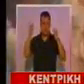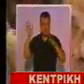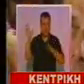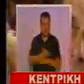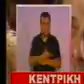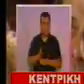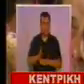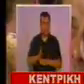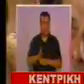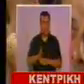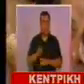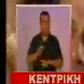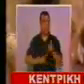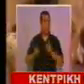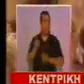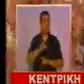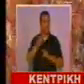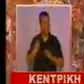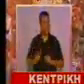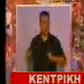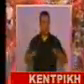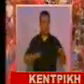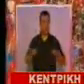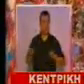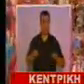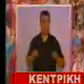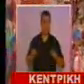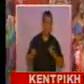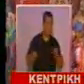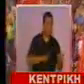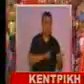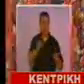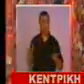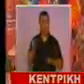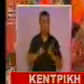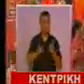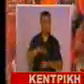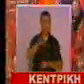είναι καλύτερα να σκάσει, σε ποια χέρια είναι καλύτερα να σκάσει.